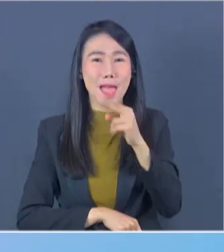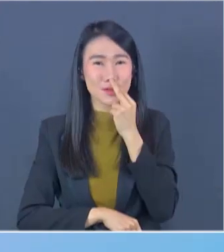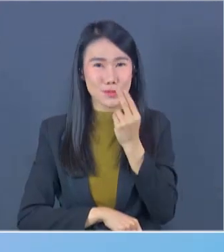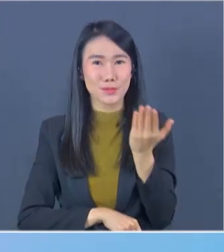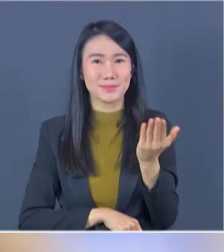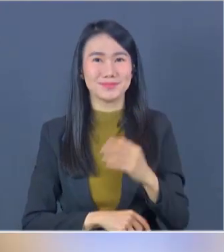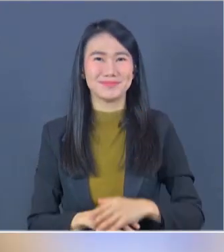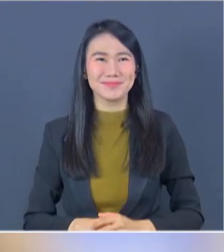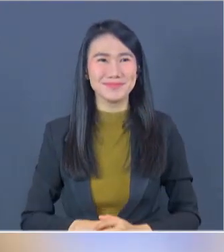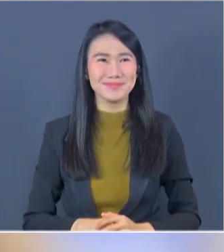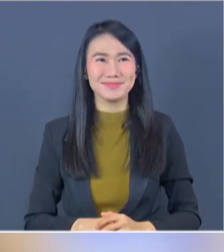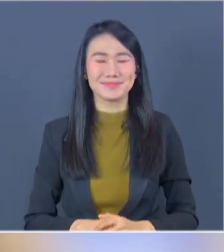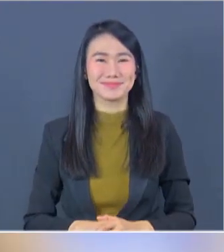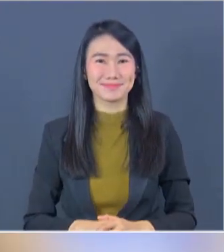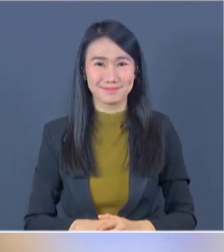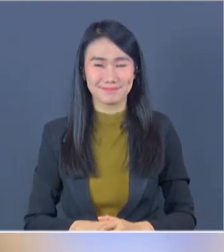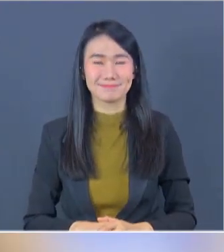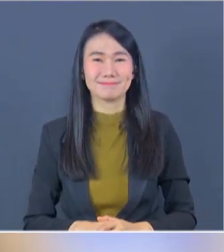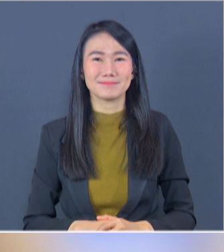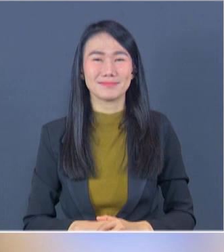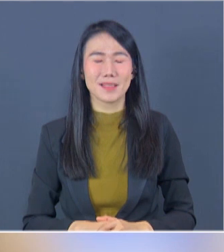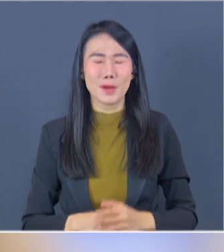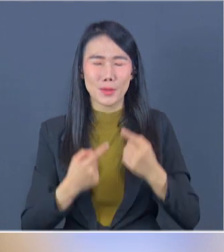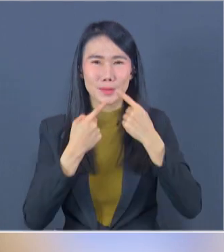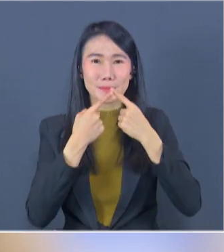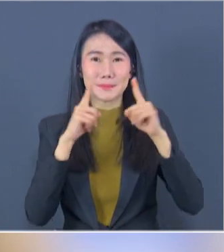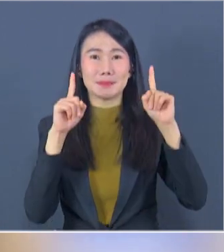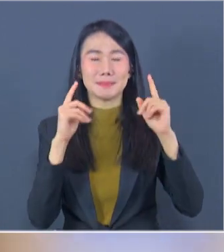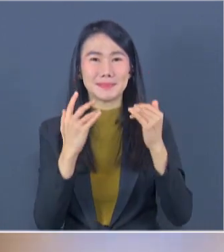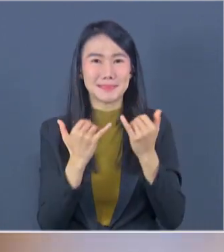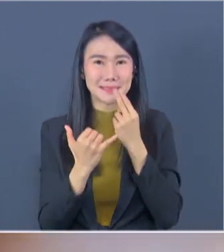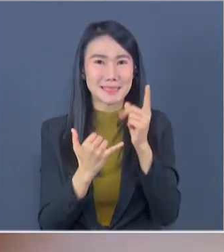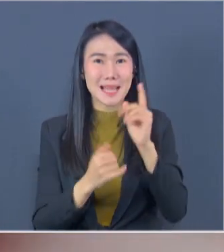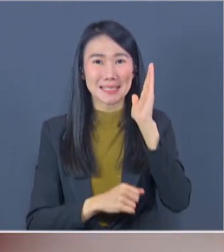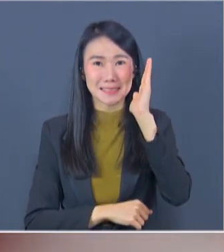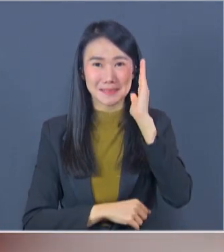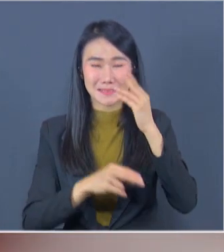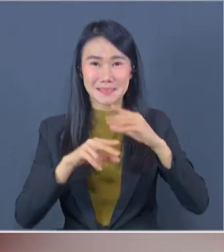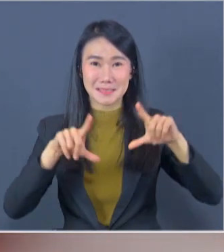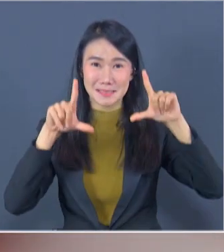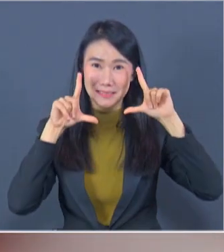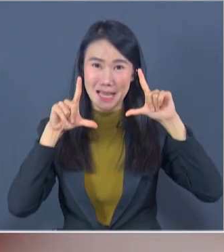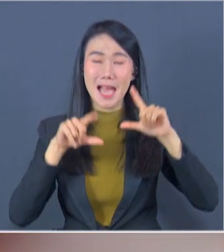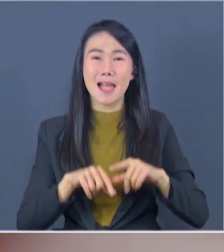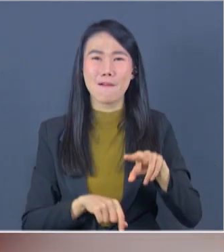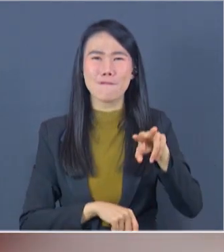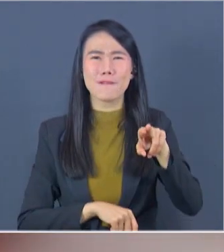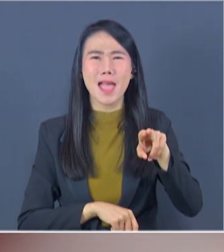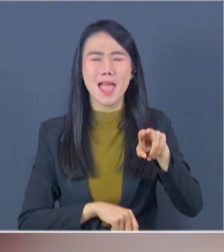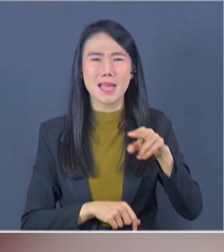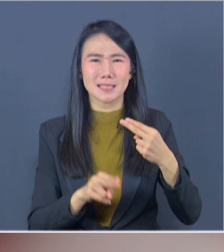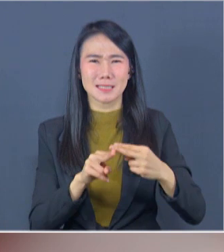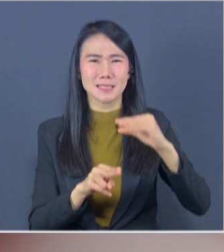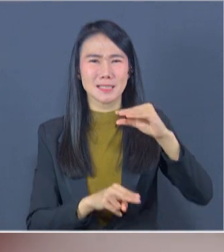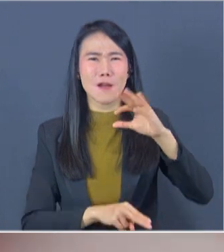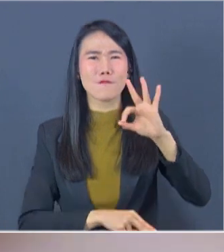กค่ะทำเอาเซอร์ไพรส์แฟนๆเป็นอย่างมากค่ะหลังจากที่พระเอกหนุ่มเจมส์จิรายุคบหาดูใจกับแฟนสาวน้องโฟม